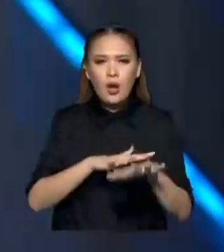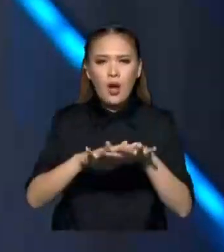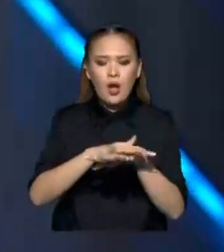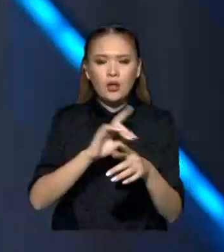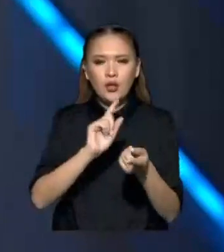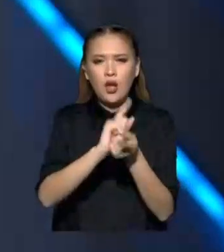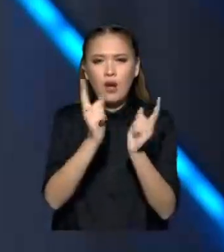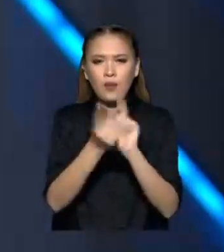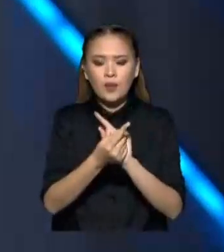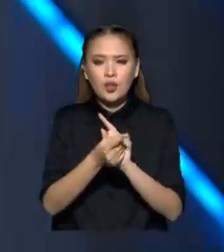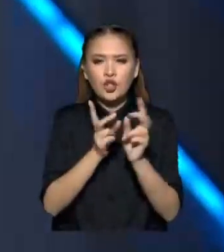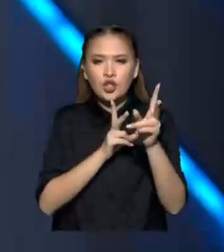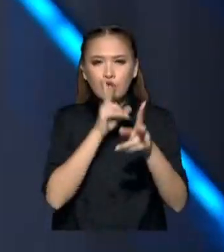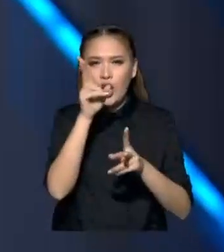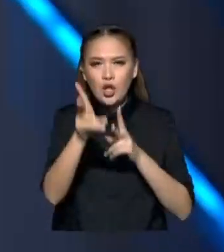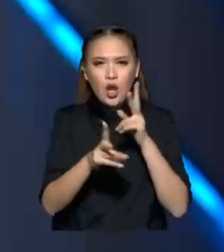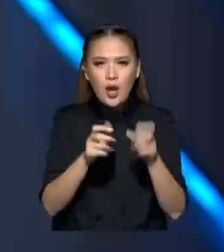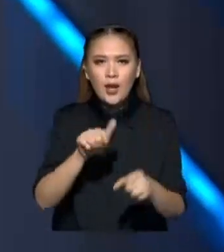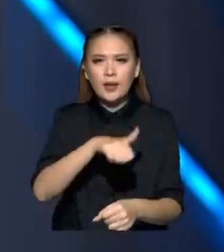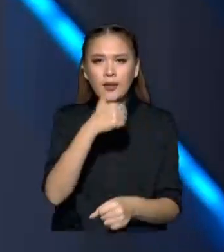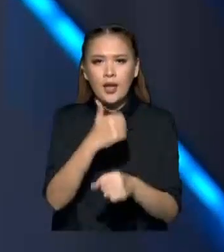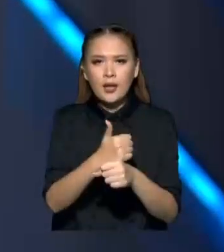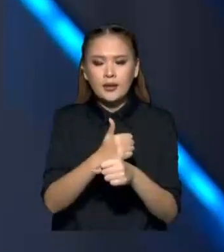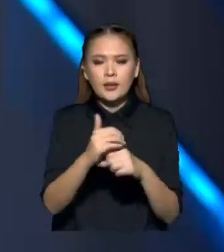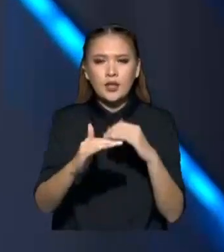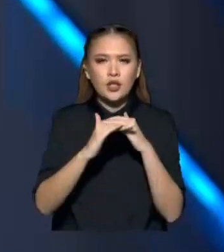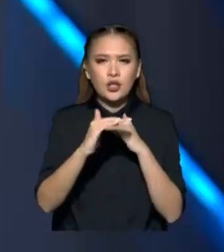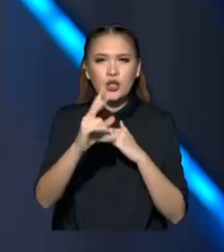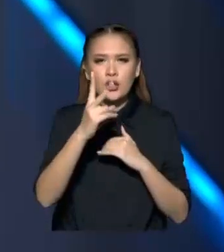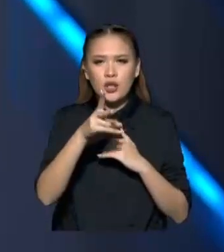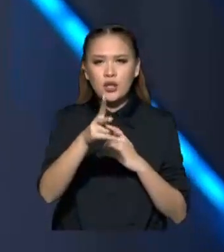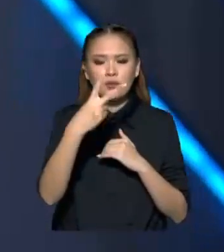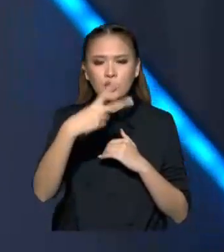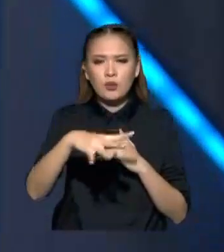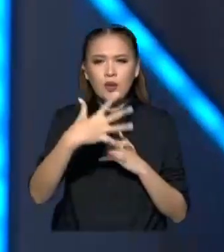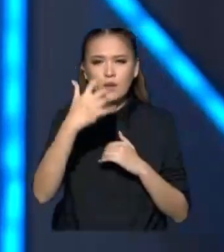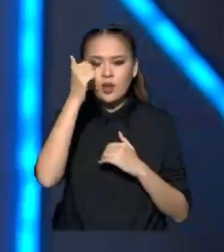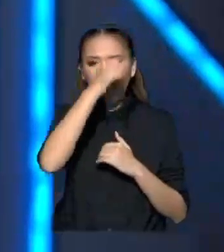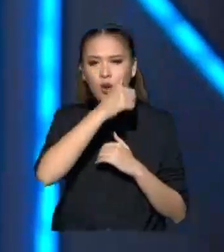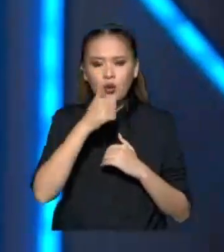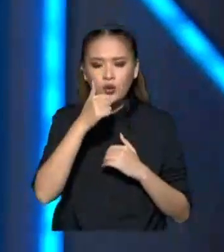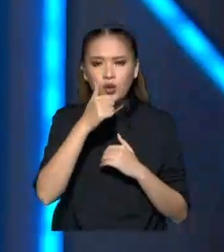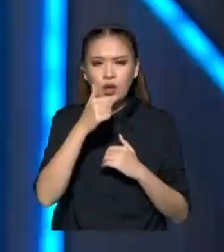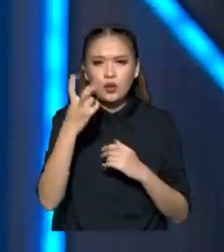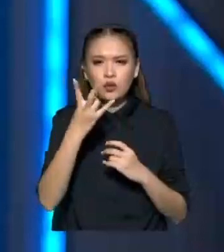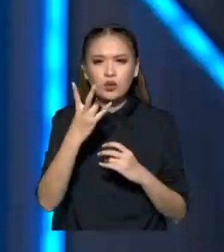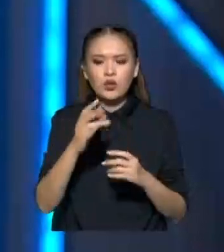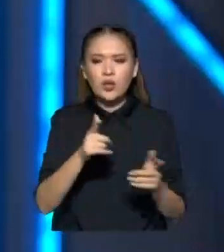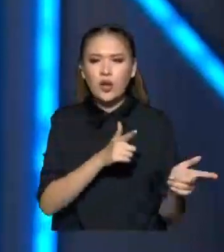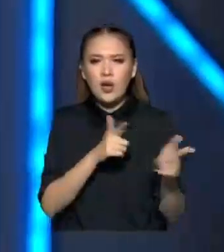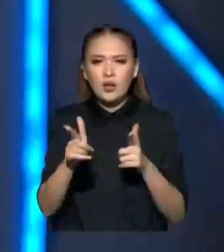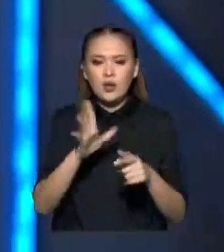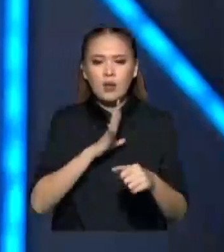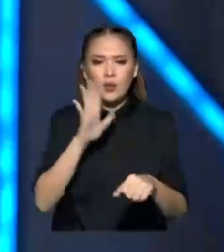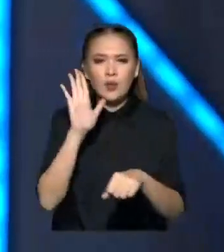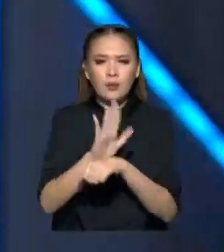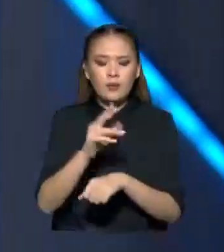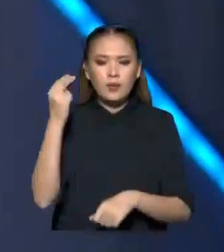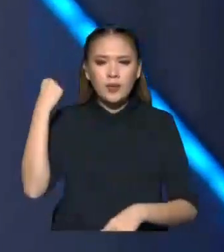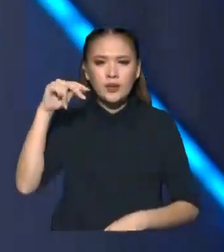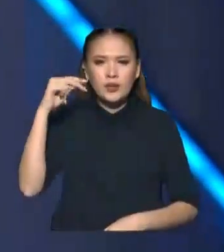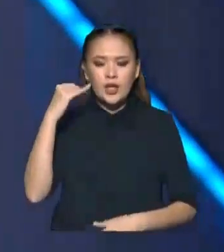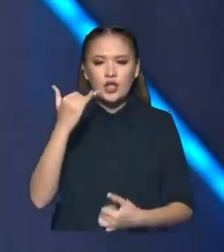жырлайды. Қайткенмен де мемлекет басшысы тас жолдың сапасы 2025 жылға дейін тас түйін дайын болсын деп тапсырды.